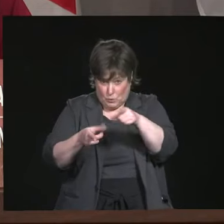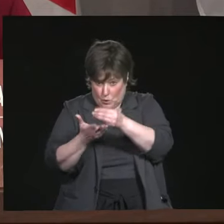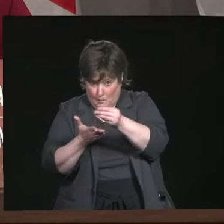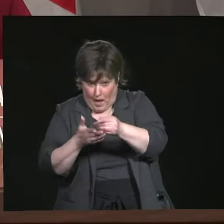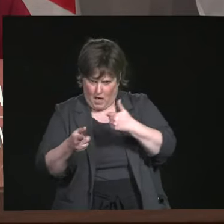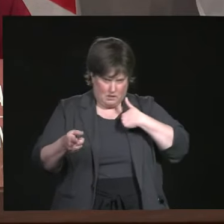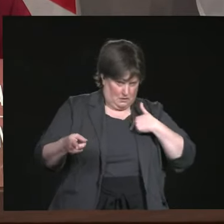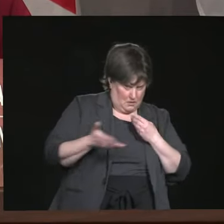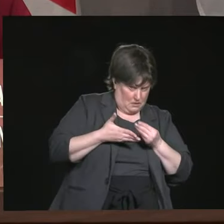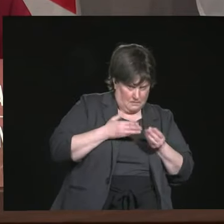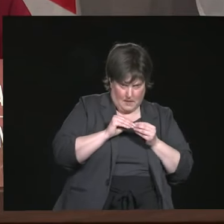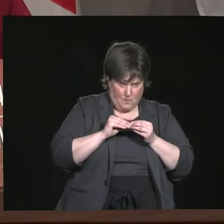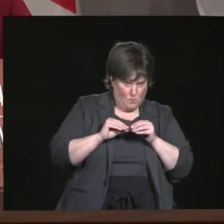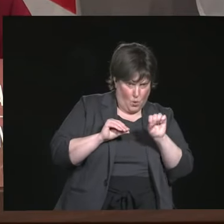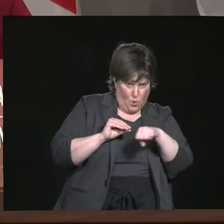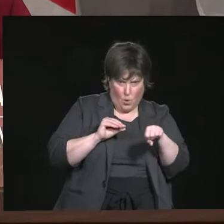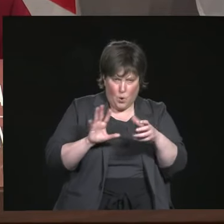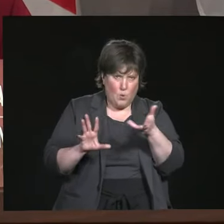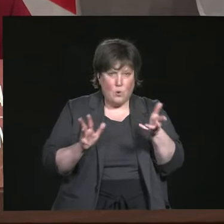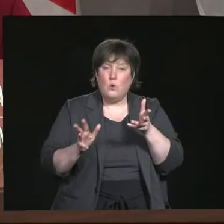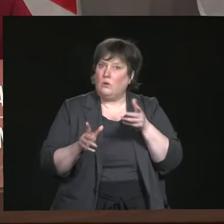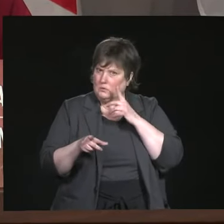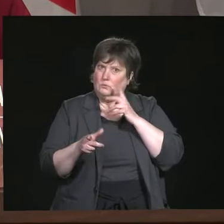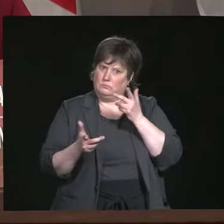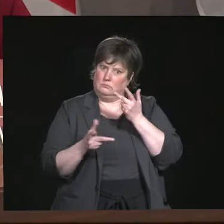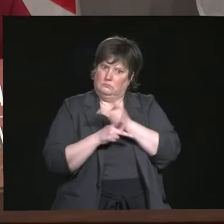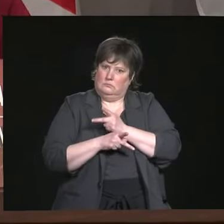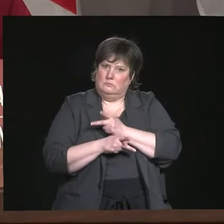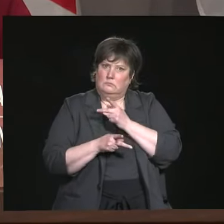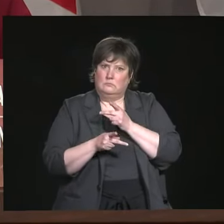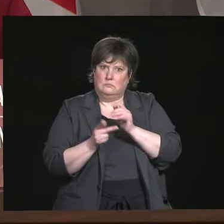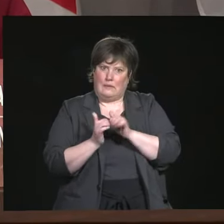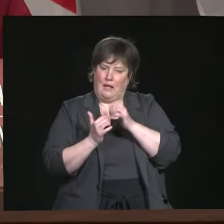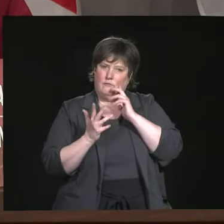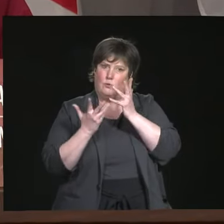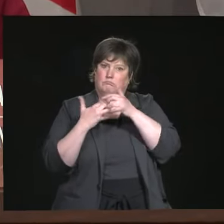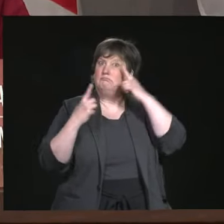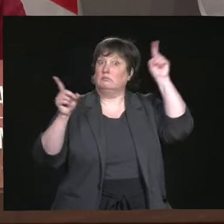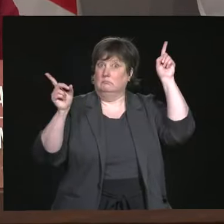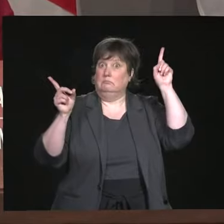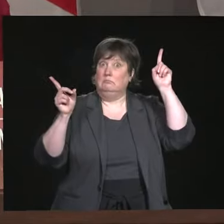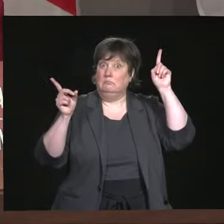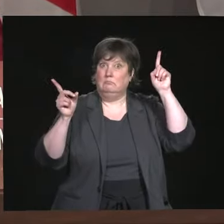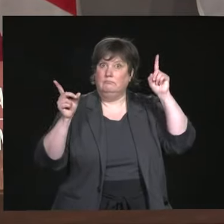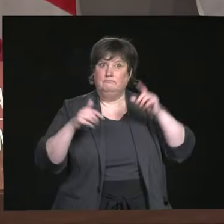others require to keep our country safe and to fight against COVID-19.